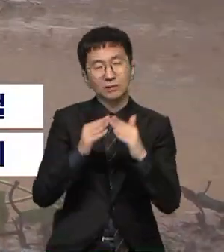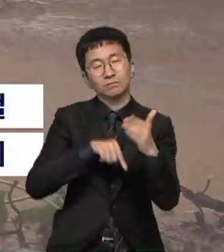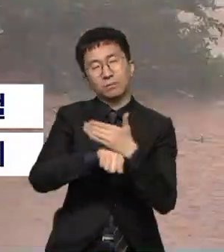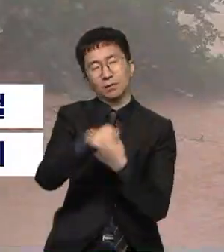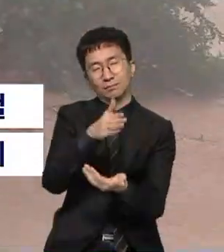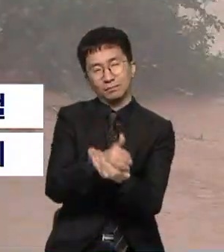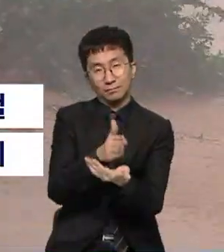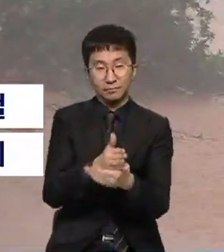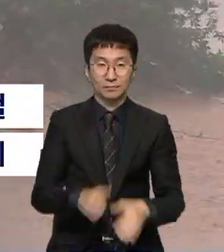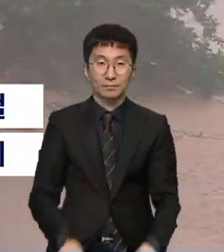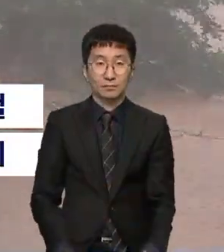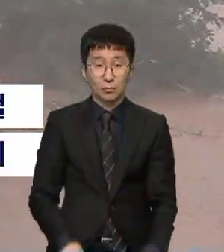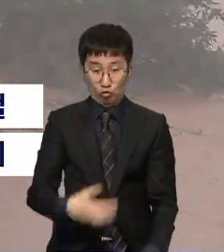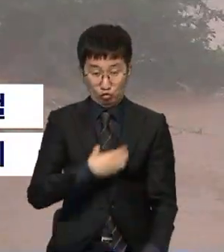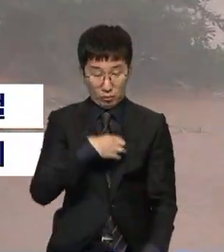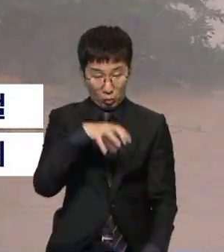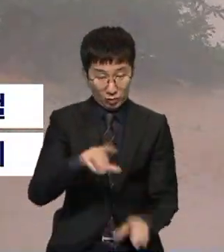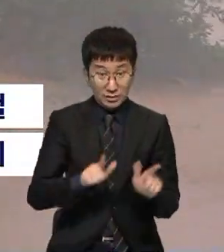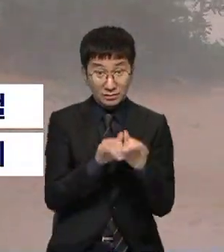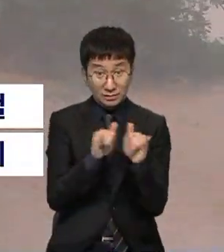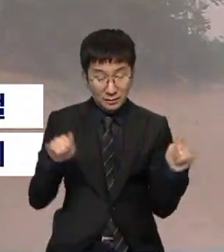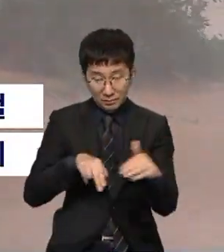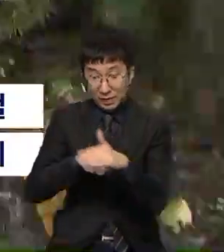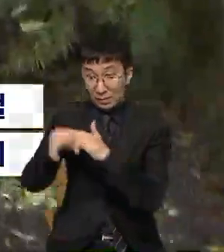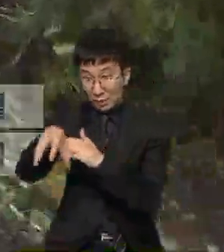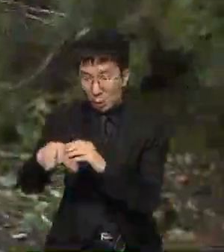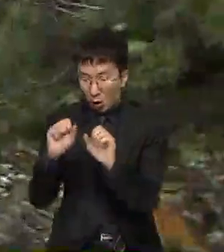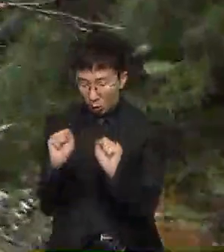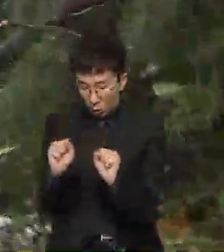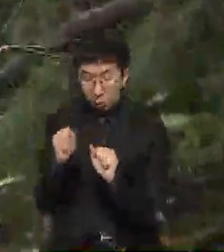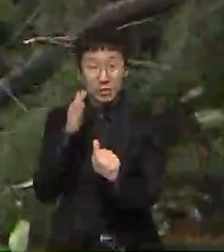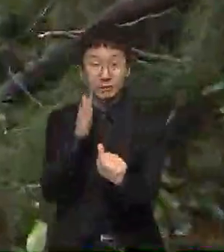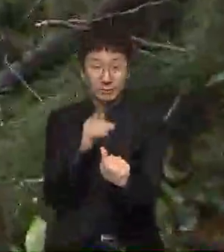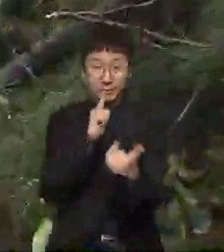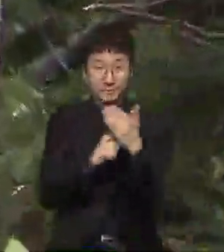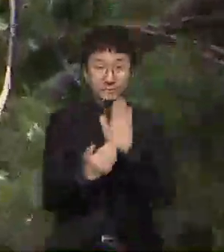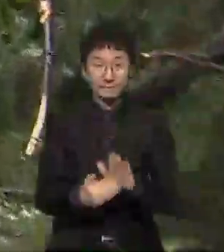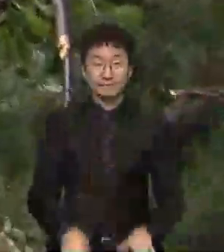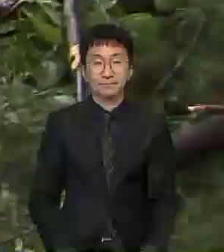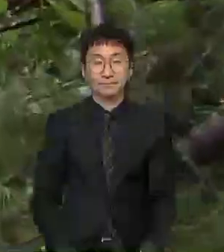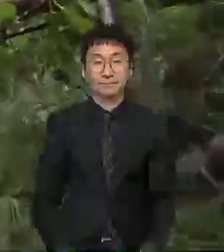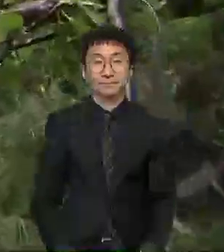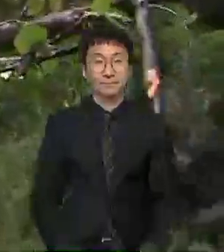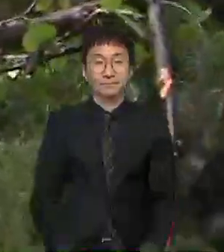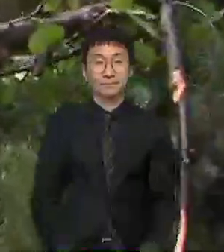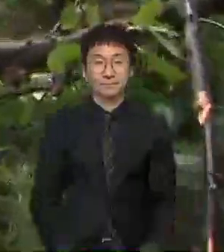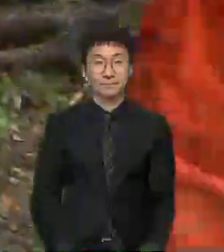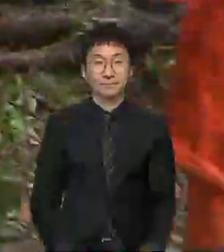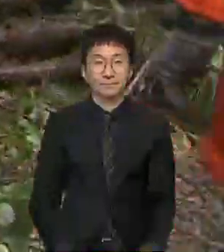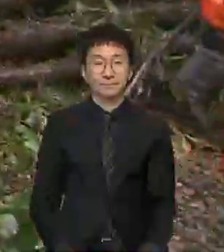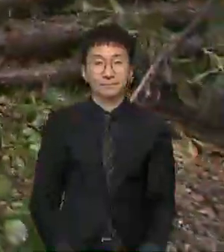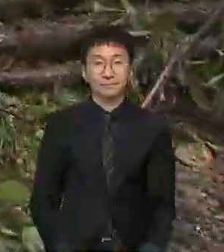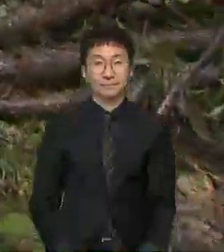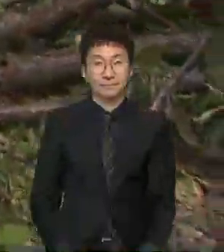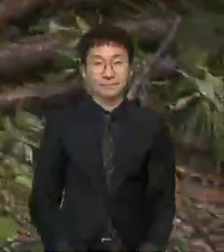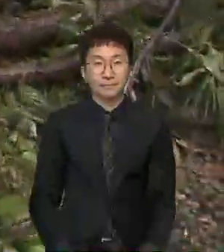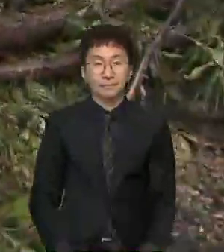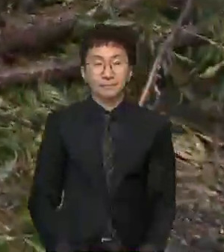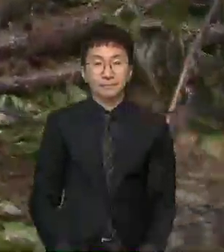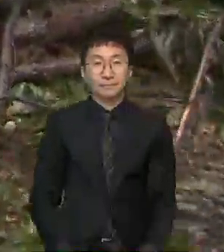자제하고 위험지역 주민들은 대피한 장소에 머물러 달라고 당부했습니다. SBS